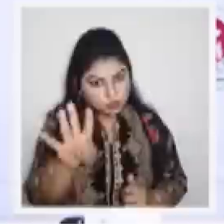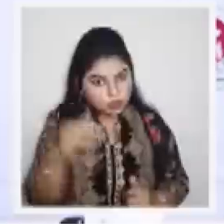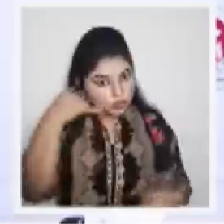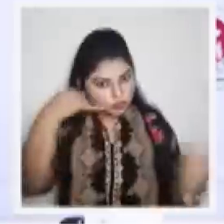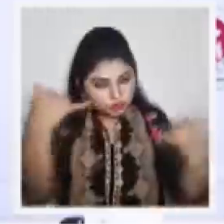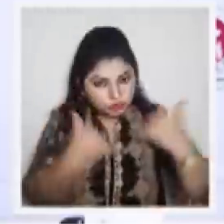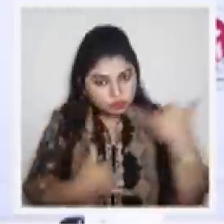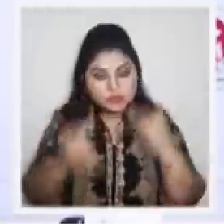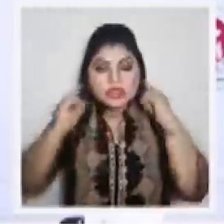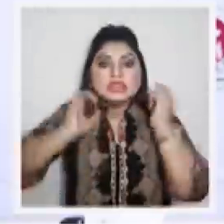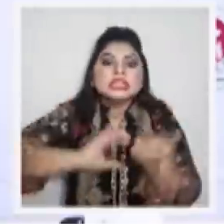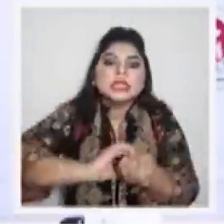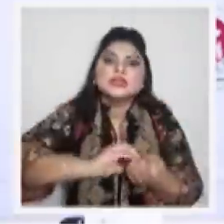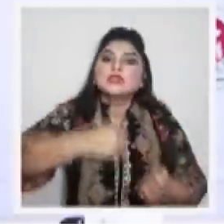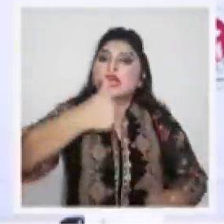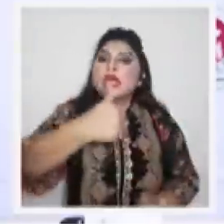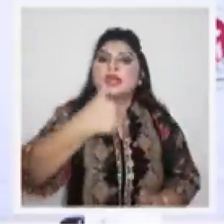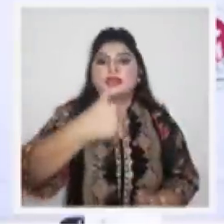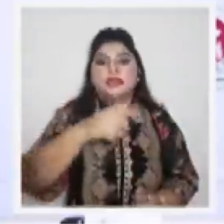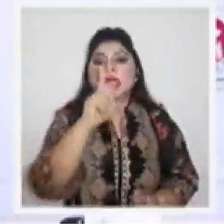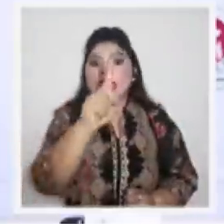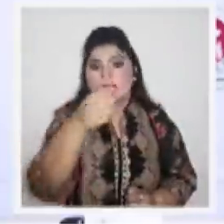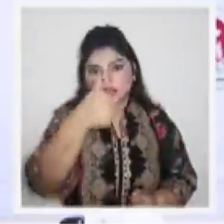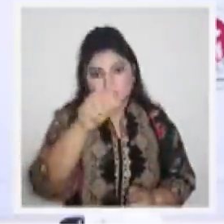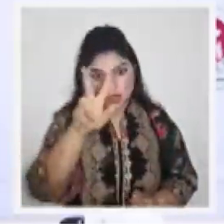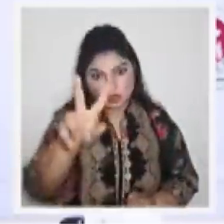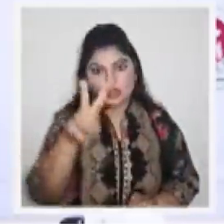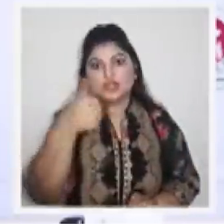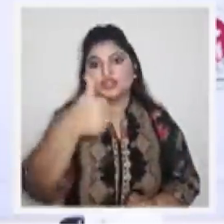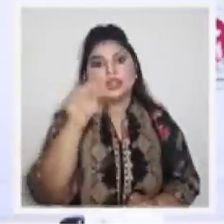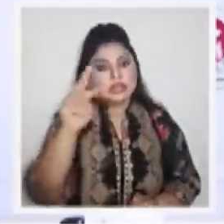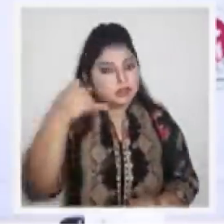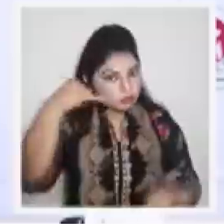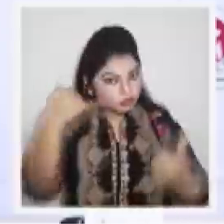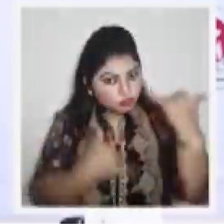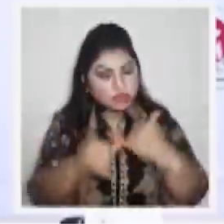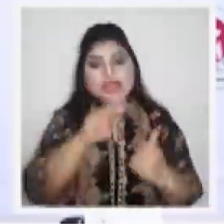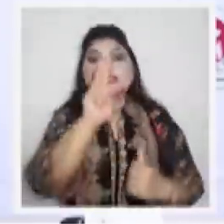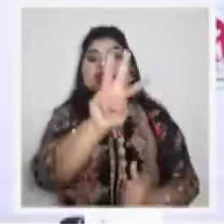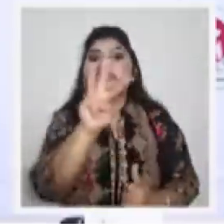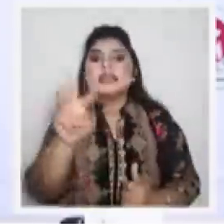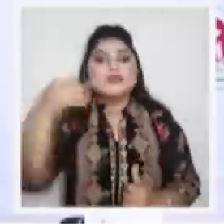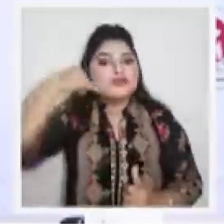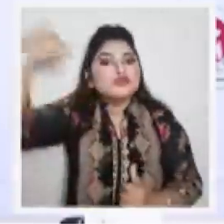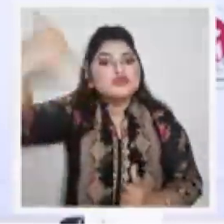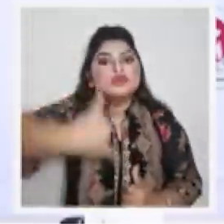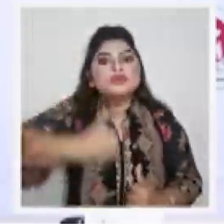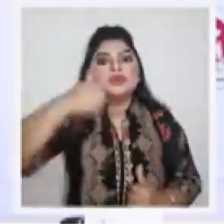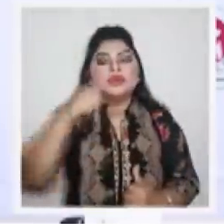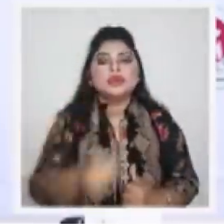দুঃখিত, 70,754টি ফোন কল, এবং এর মধ্যে স্বাস্থ্য বাতায়ন